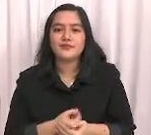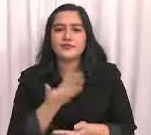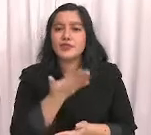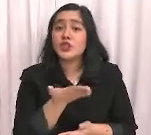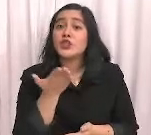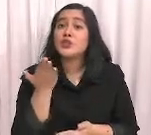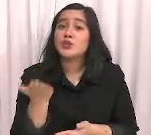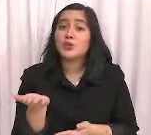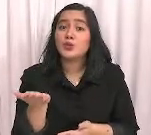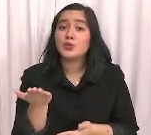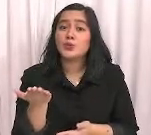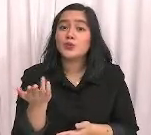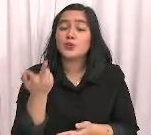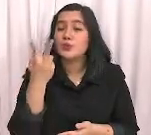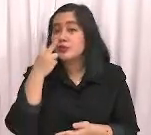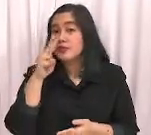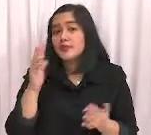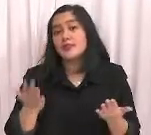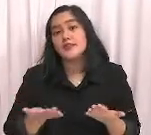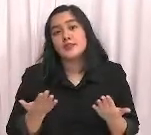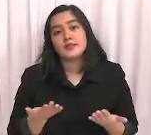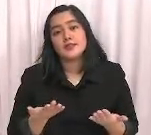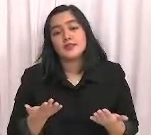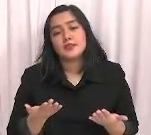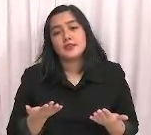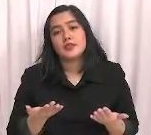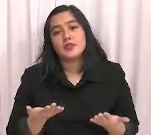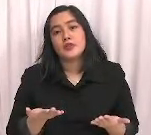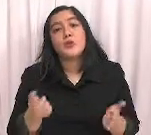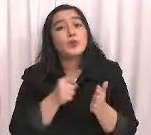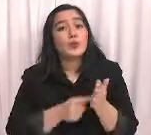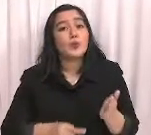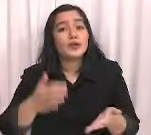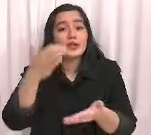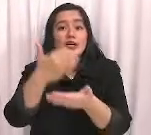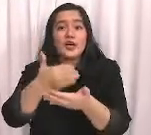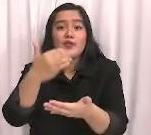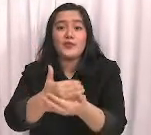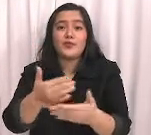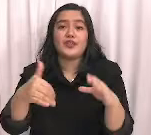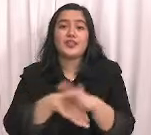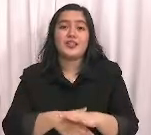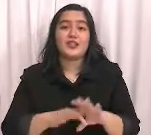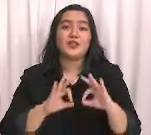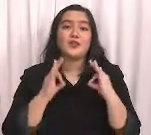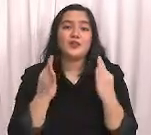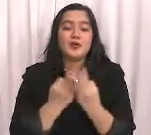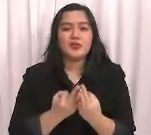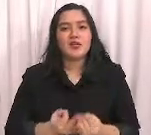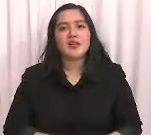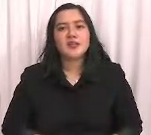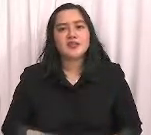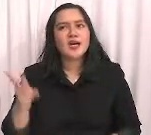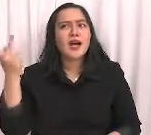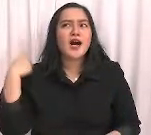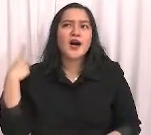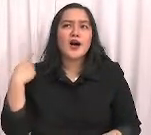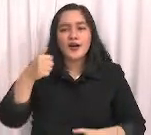nakikita po ba natin dito mga kapatid, yung dapat iwasan sa loob ng tahanan. Yeah. You see? Oh, may mga lalaki, mga